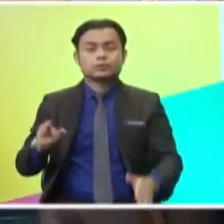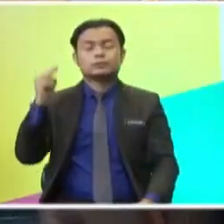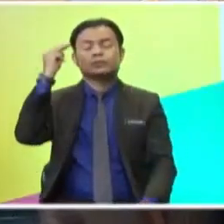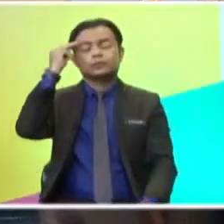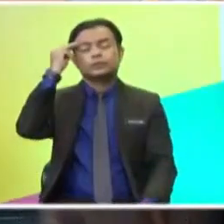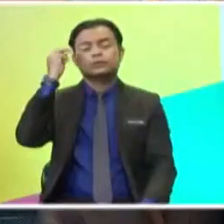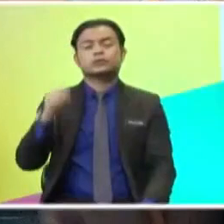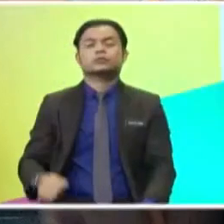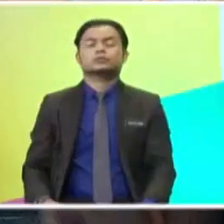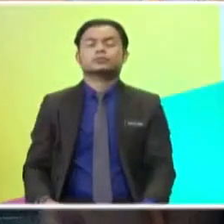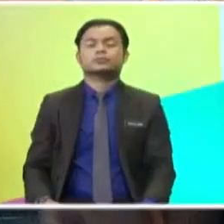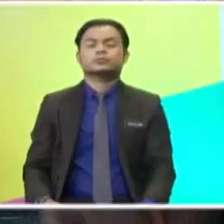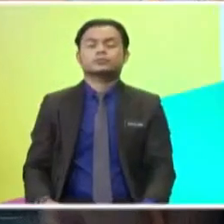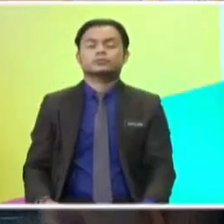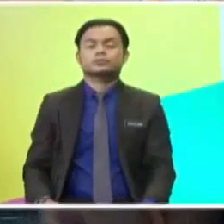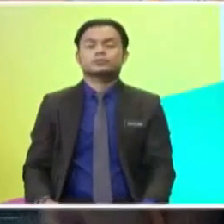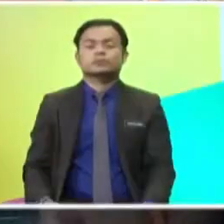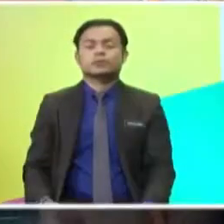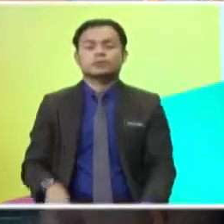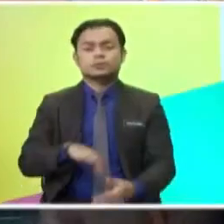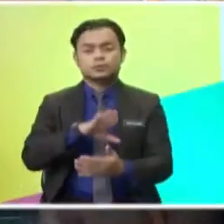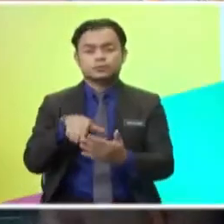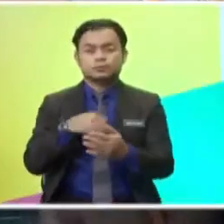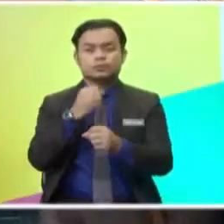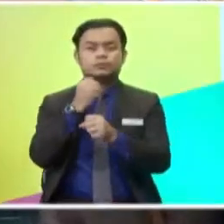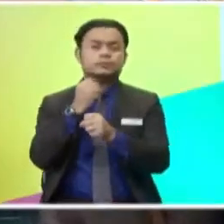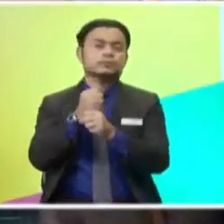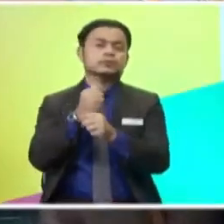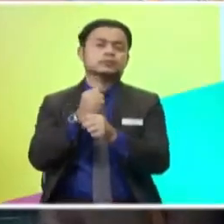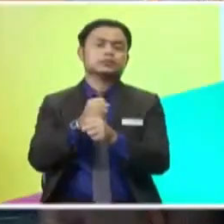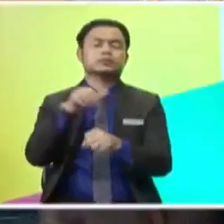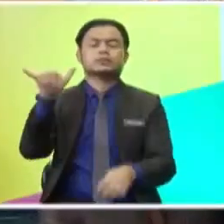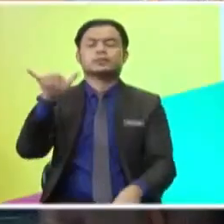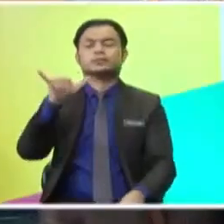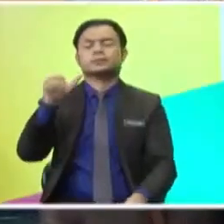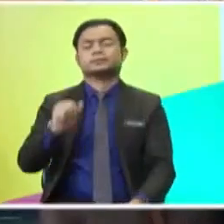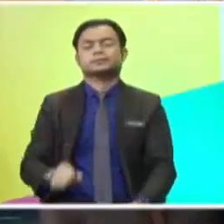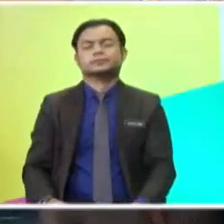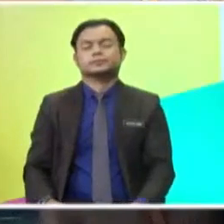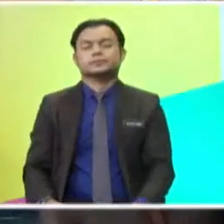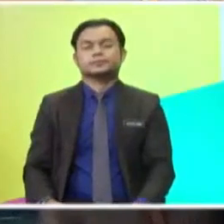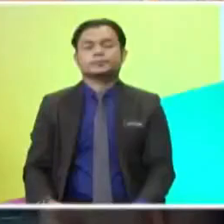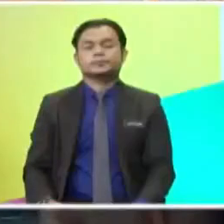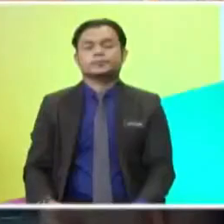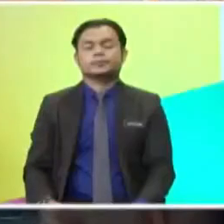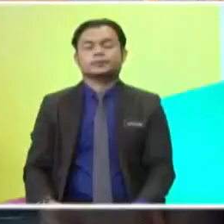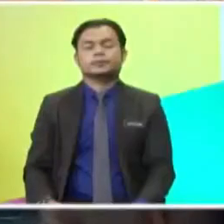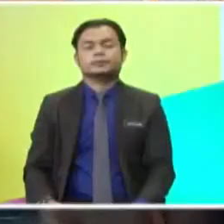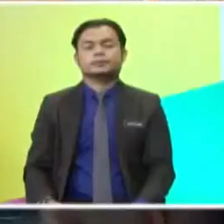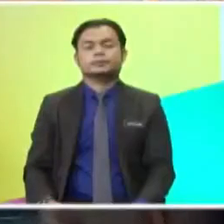Melayu Union telah dihapuskan dan digantikan dengan sistem Perjanjian Persekutuan Tanah Melayu 1948